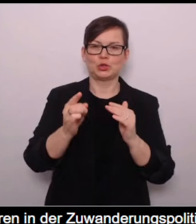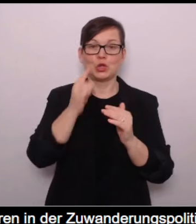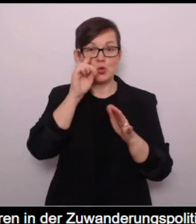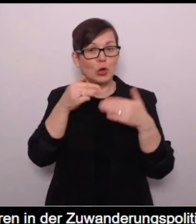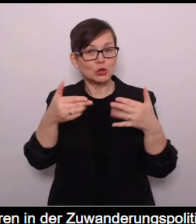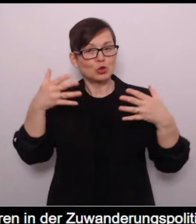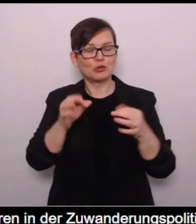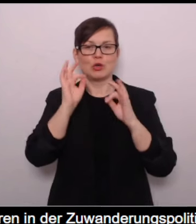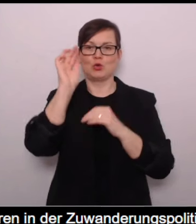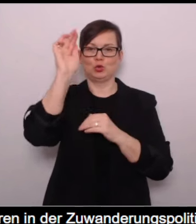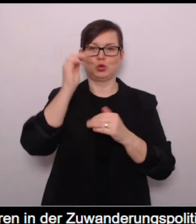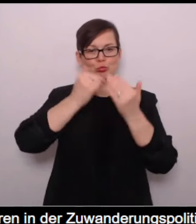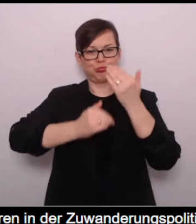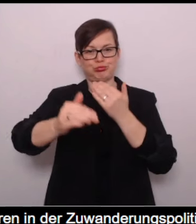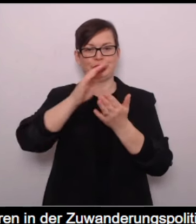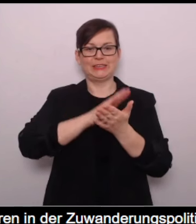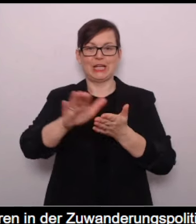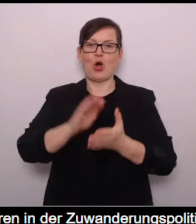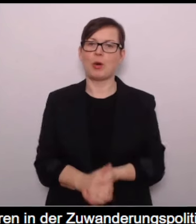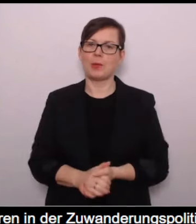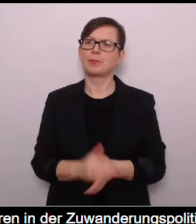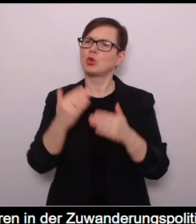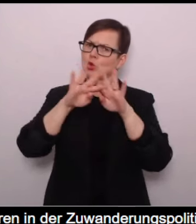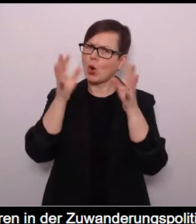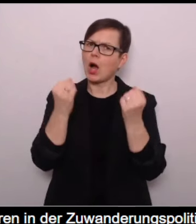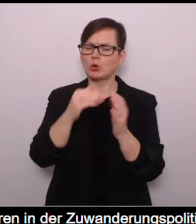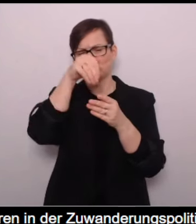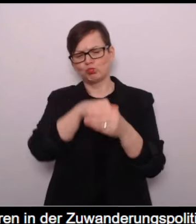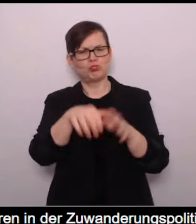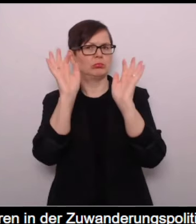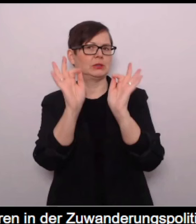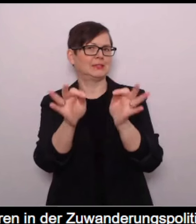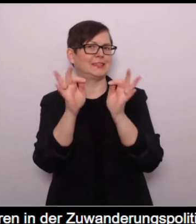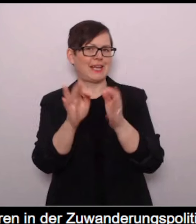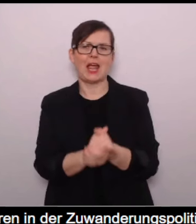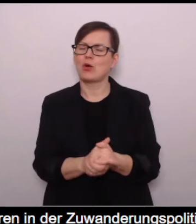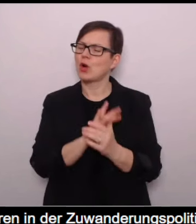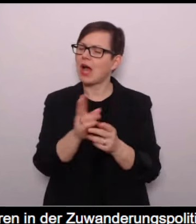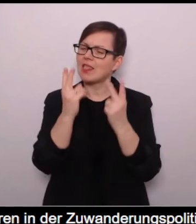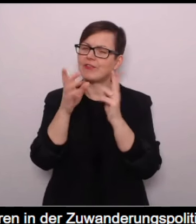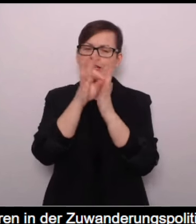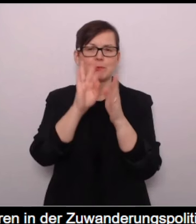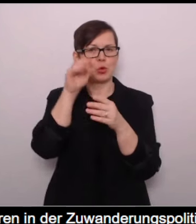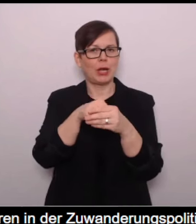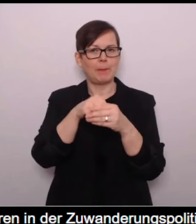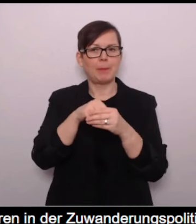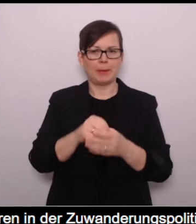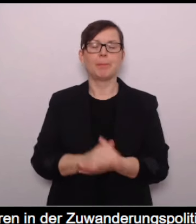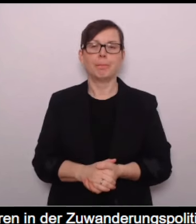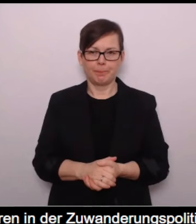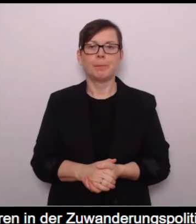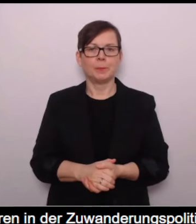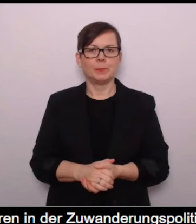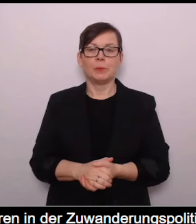unter die Arme zu greifen und zukunftsfähig zu bleiben. Insgesamt gesehen ein runder Haushalt, der alles